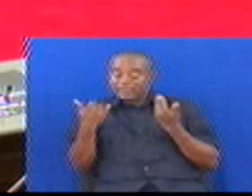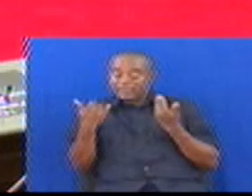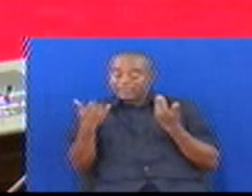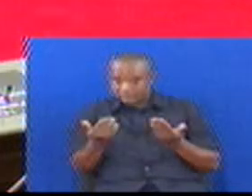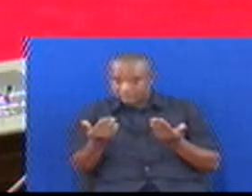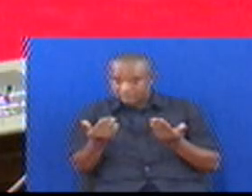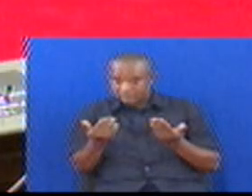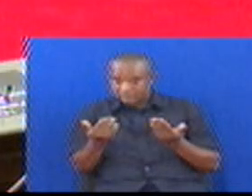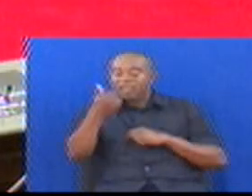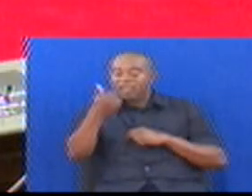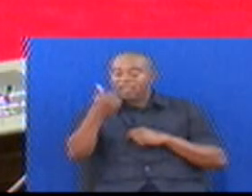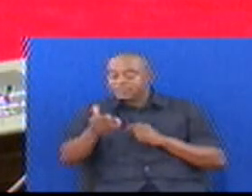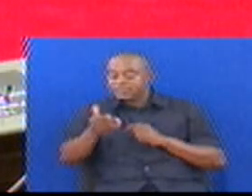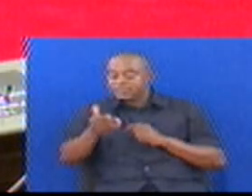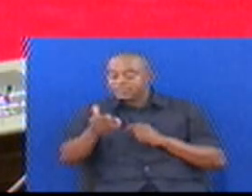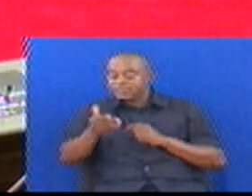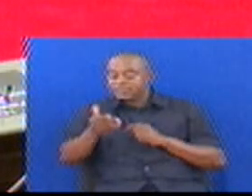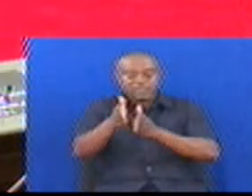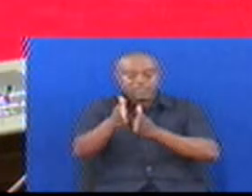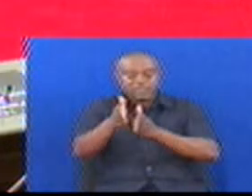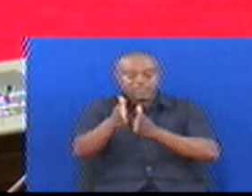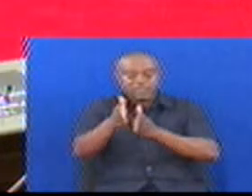5,217,985 katika vijiji na mitaa